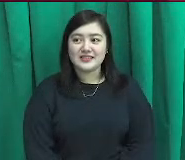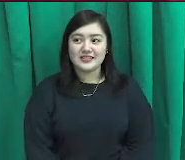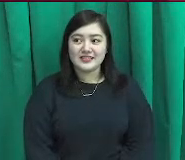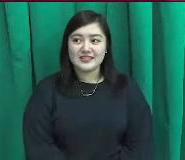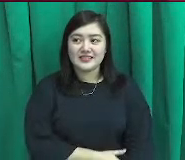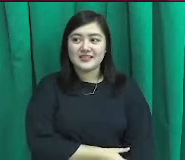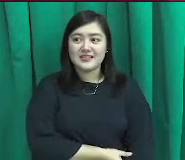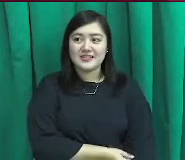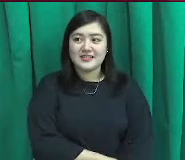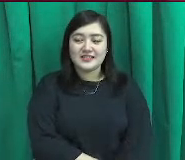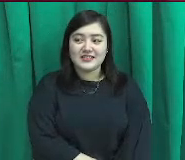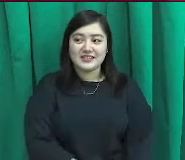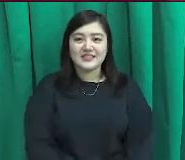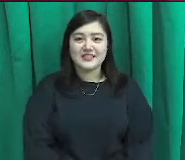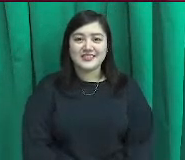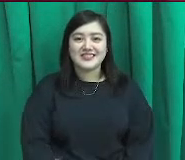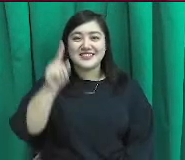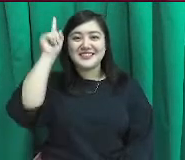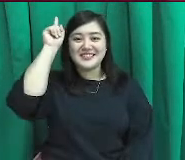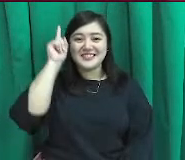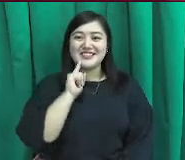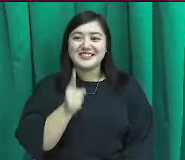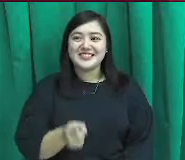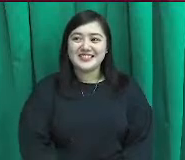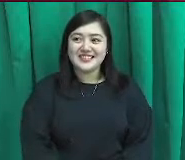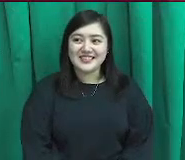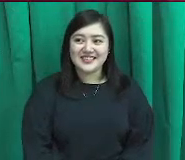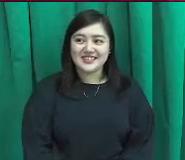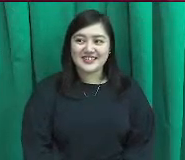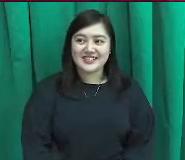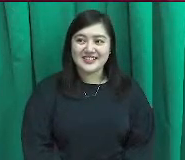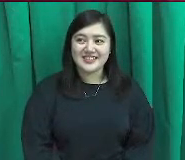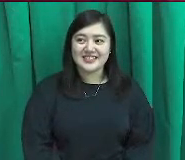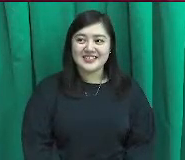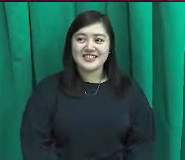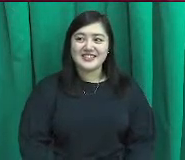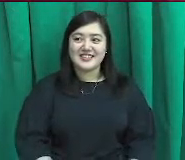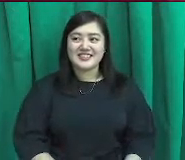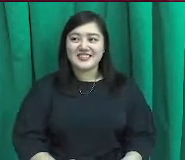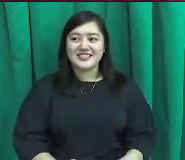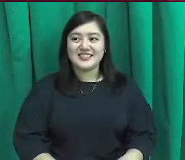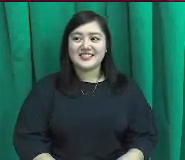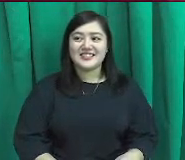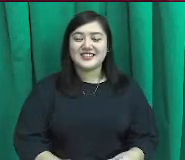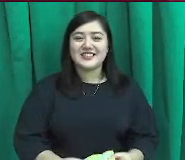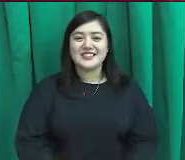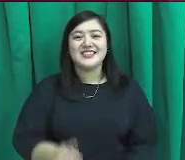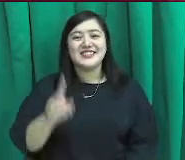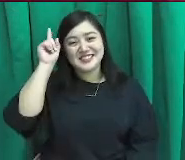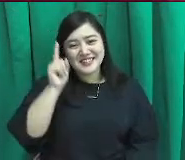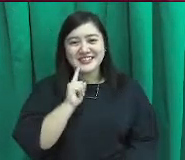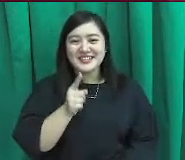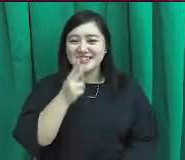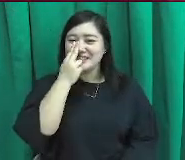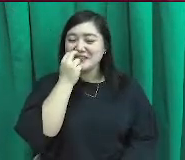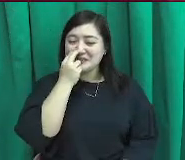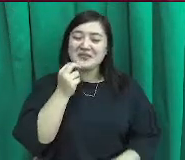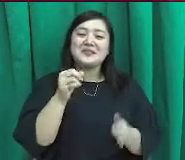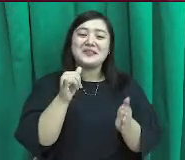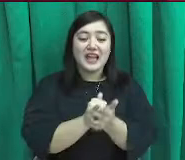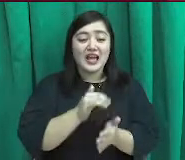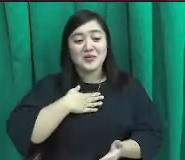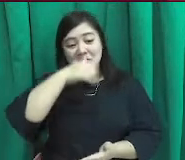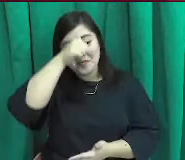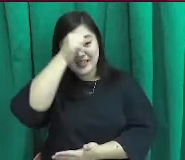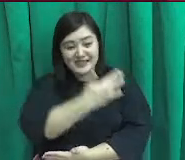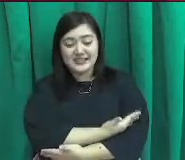mga magriregalo daw po sa kanya, hanggang ngayong araw lang daw po na ito ang pagtanggap niya. Hanggang ngayon lang? Hanggang ngayon lang. Pinabot po ng bukas